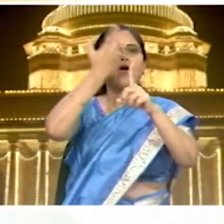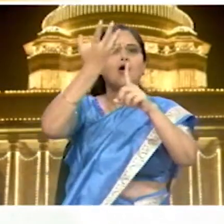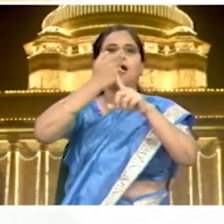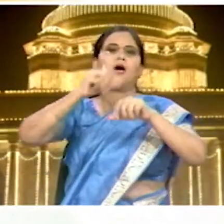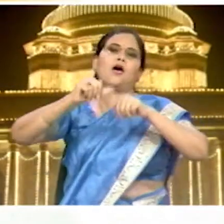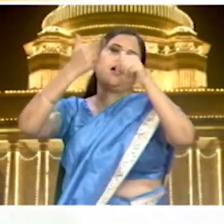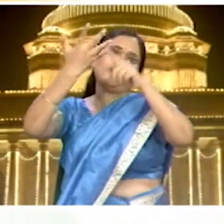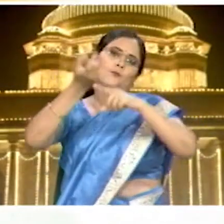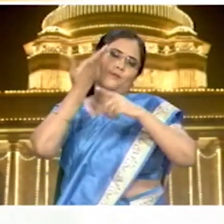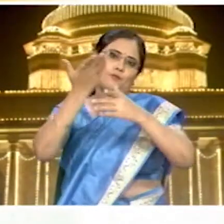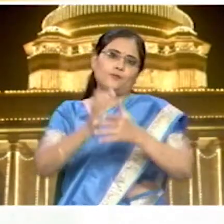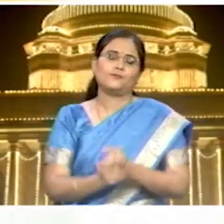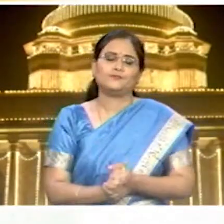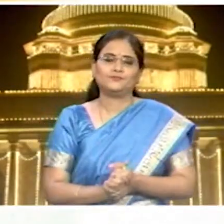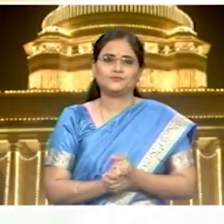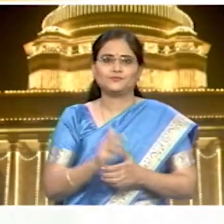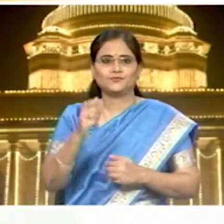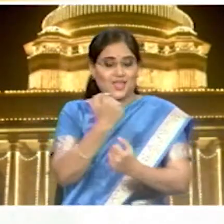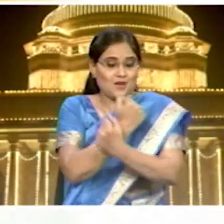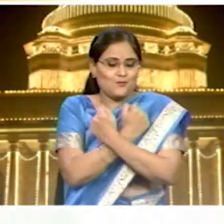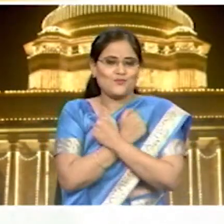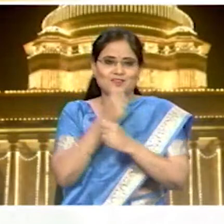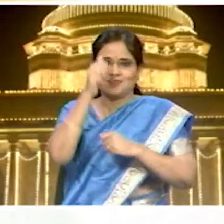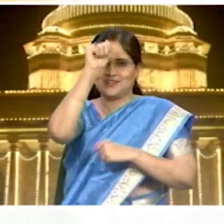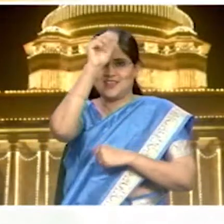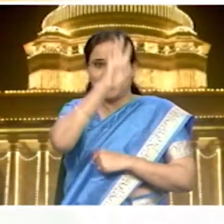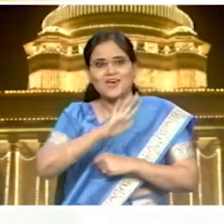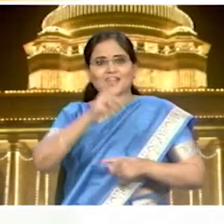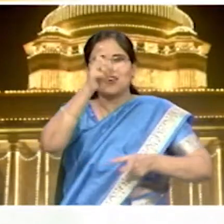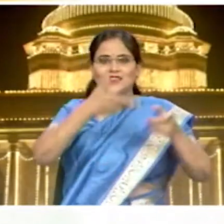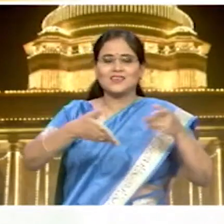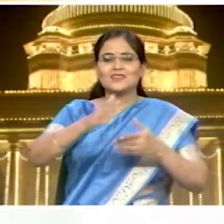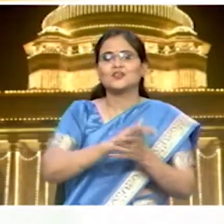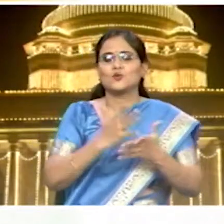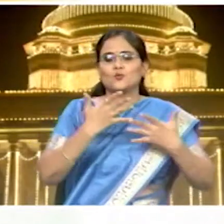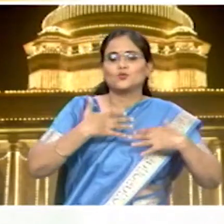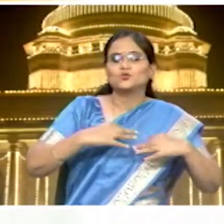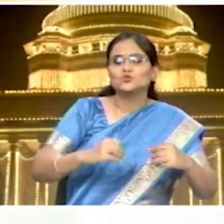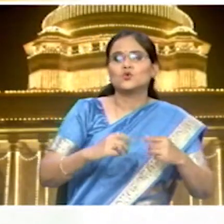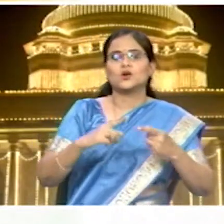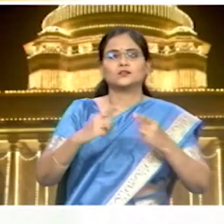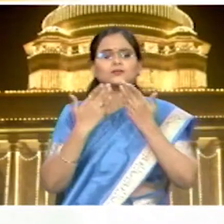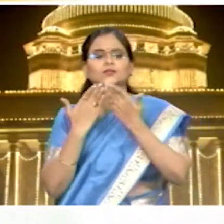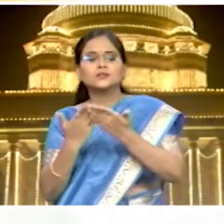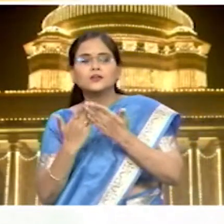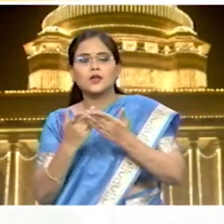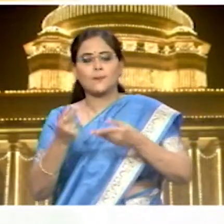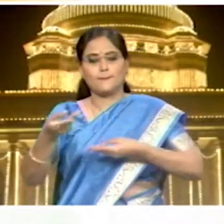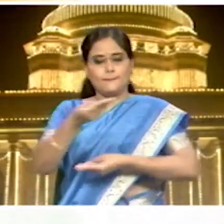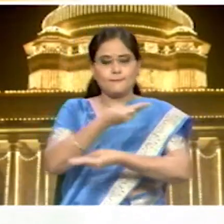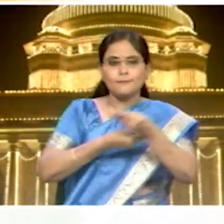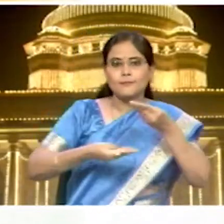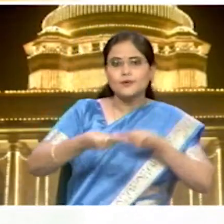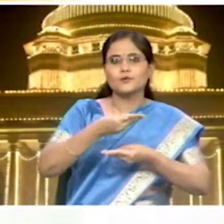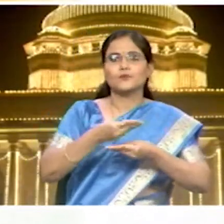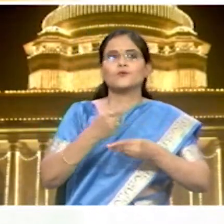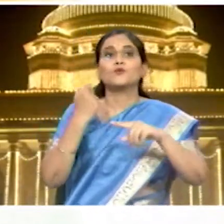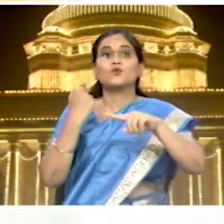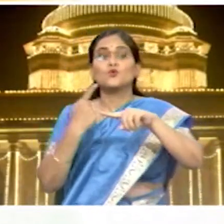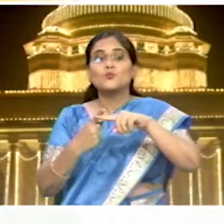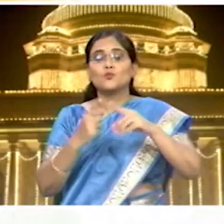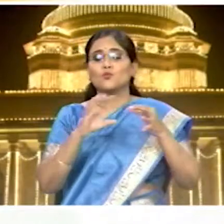सके। प्यारे देशवासियों, आज देश में स्वास्थ्य, शिक्षा और अर्थव्यवस्था तथा उनके साथ